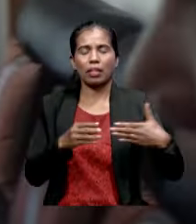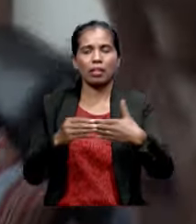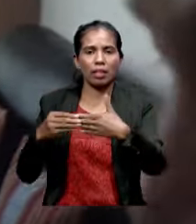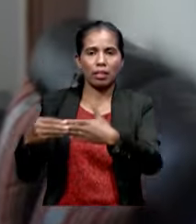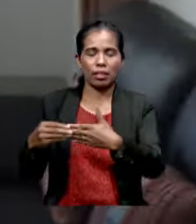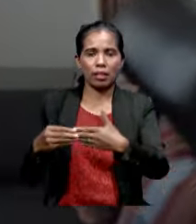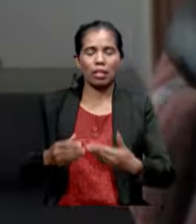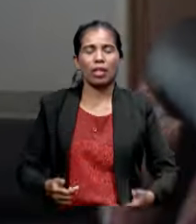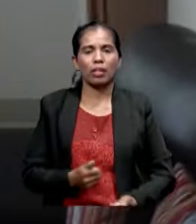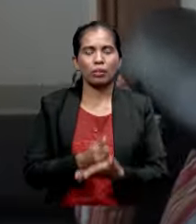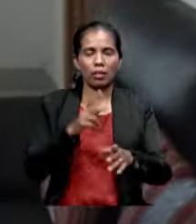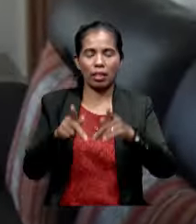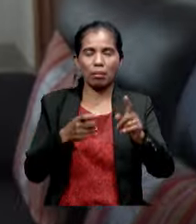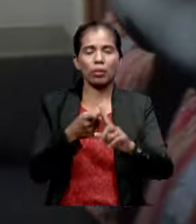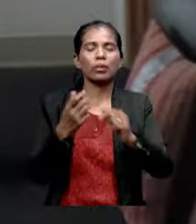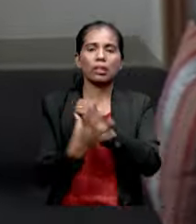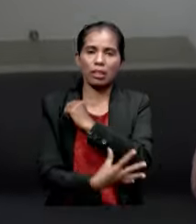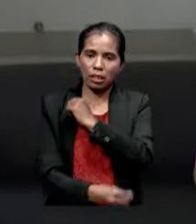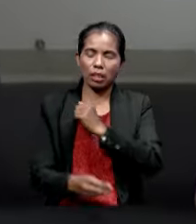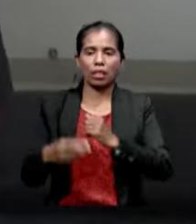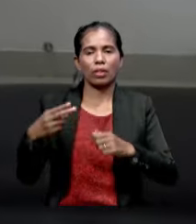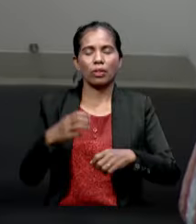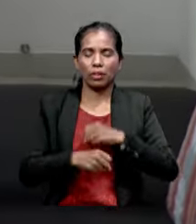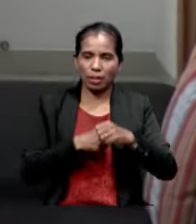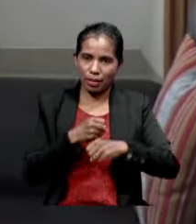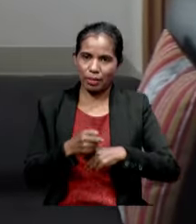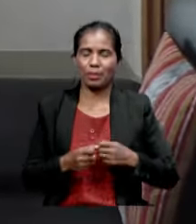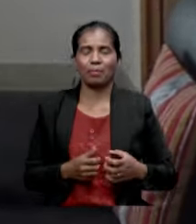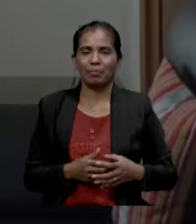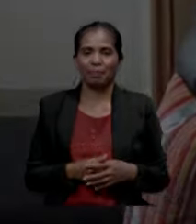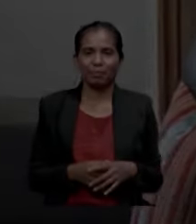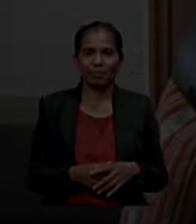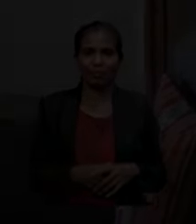povo husikiak nomukit. Ader itu Simenis, benvinda Simenis, Jemen.